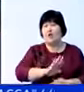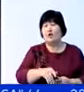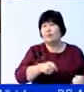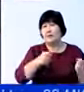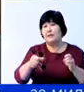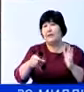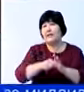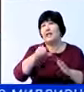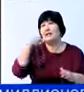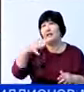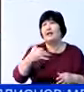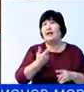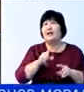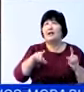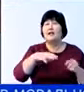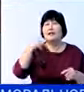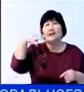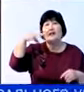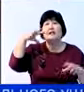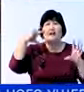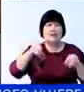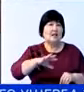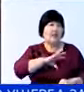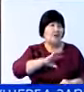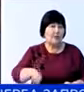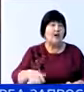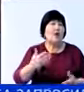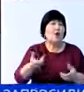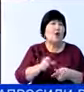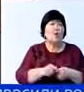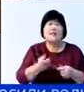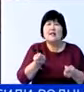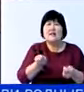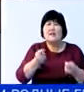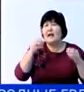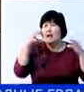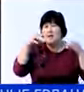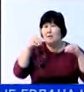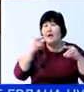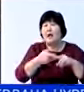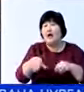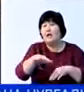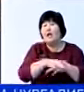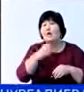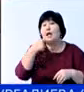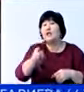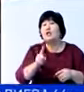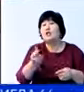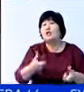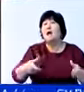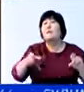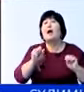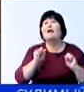поставляемой электроэнергией. Иногда электричества даже не бывает или очень низкое напряжение. И как мы народу скажем о